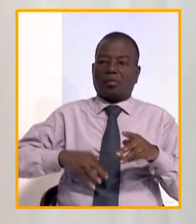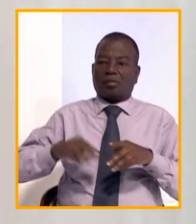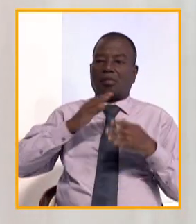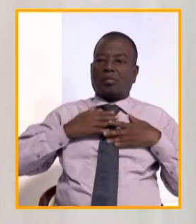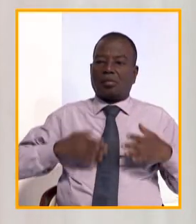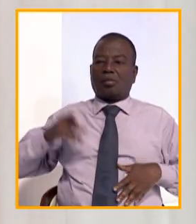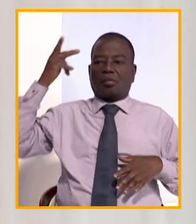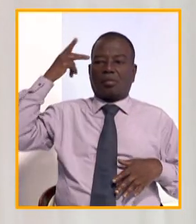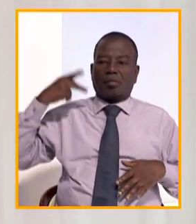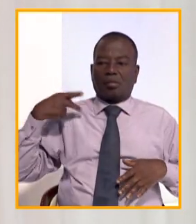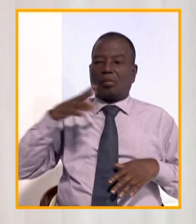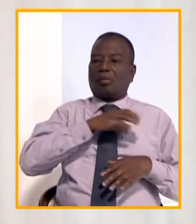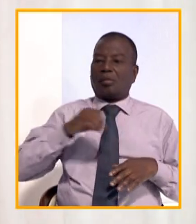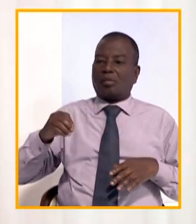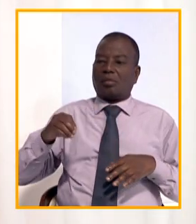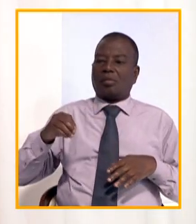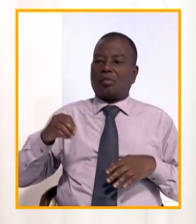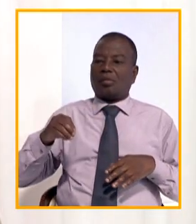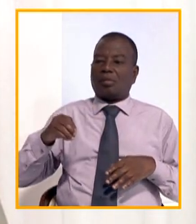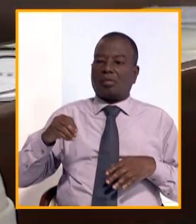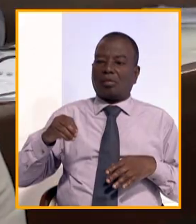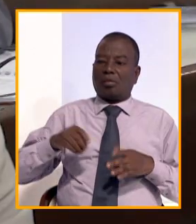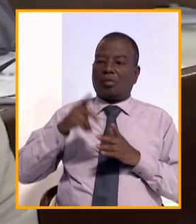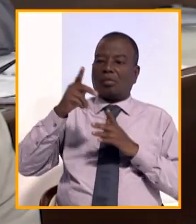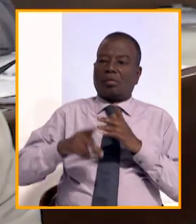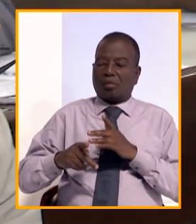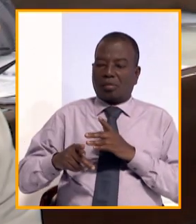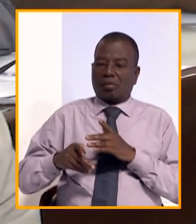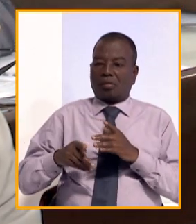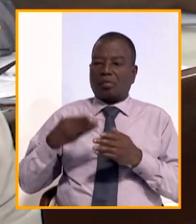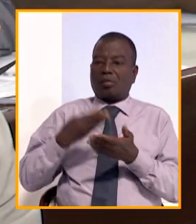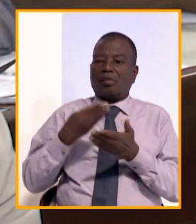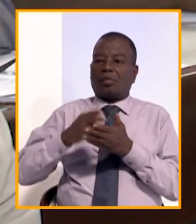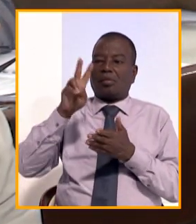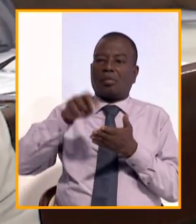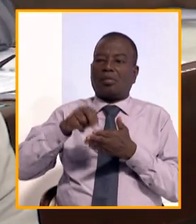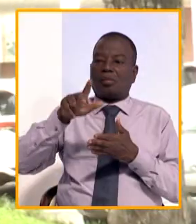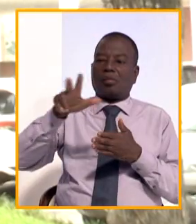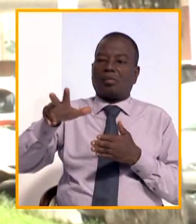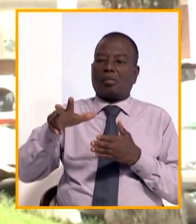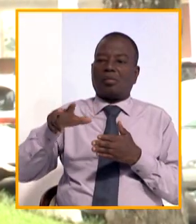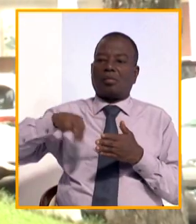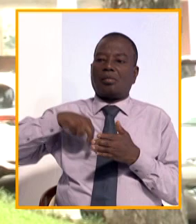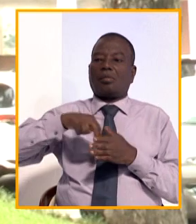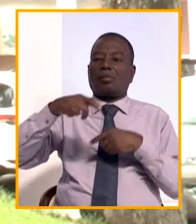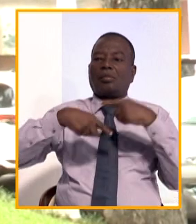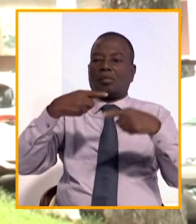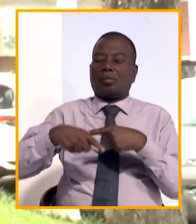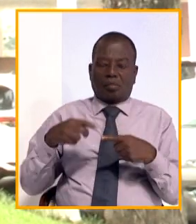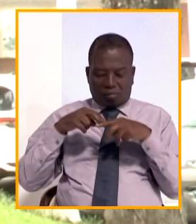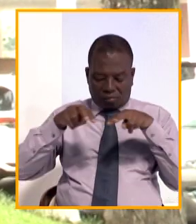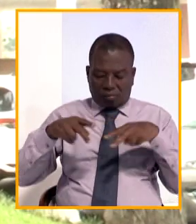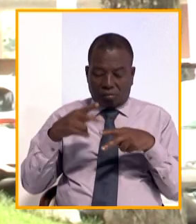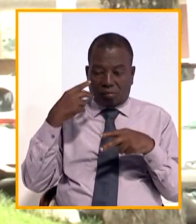préfectoral d'établir et adopter de manière unanime le projet de budget 2023 de la mutuelle. Nous allons